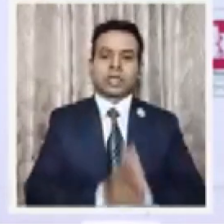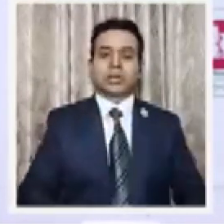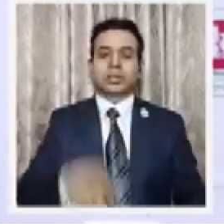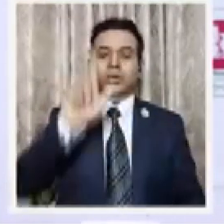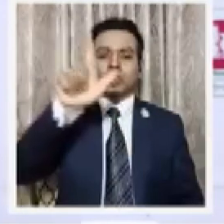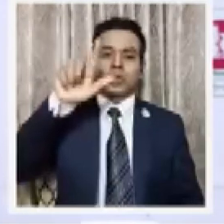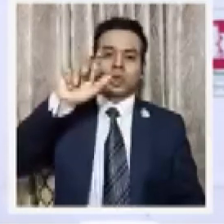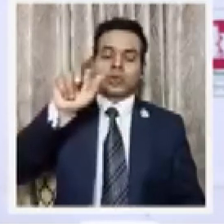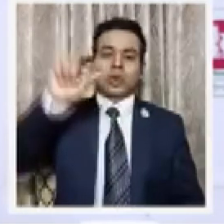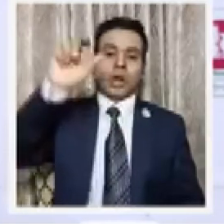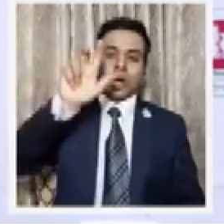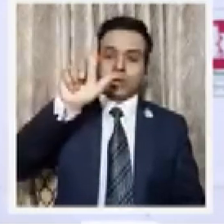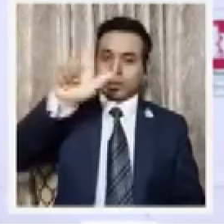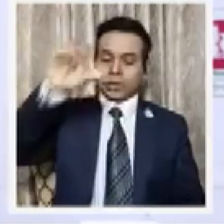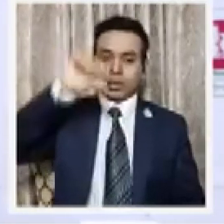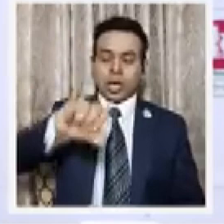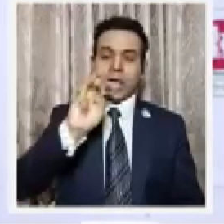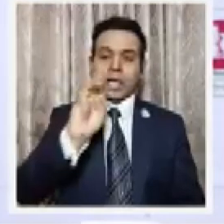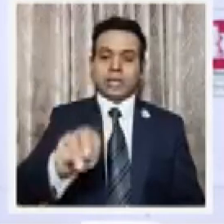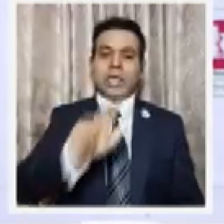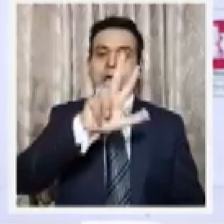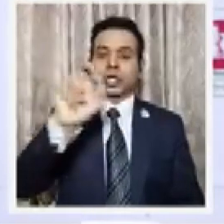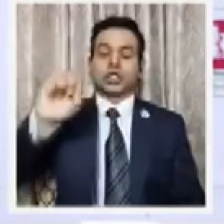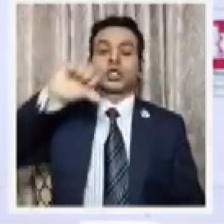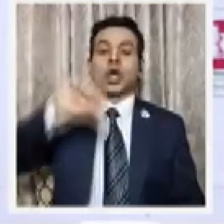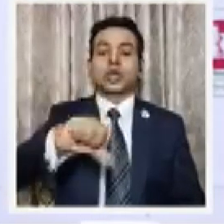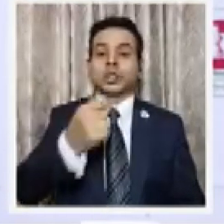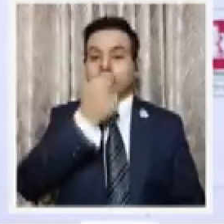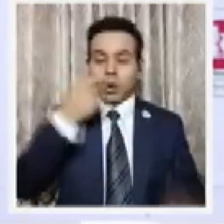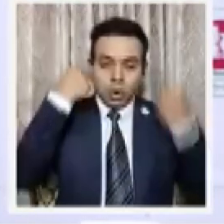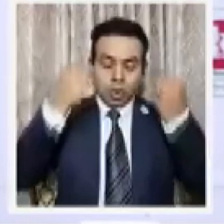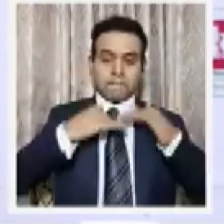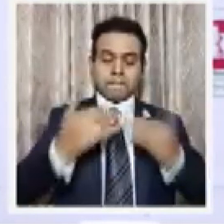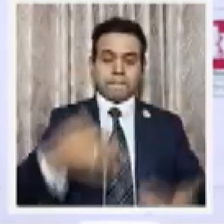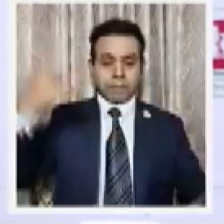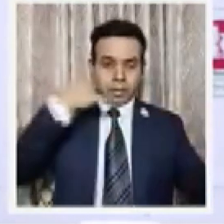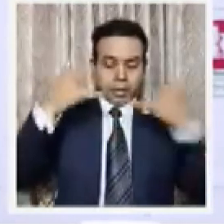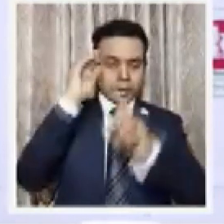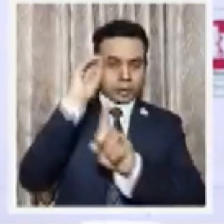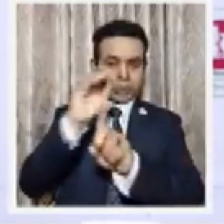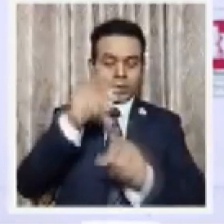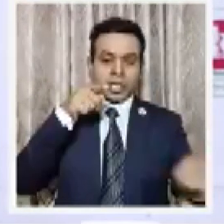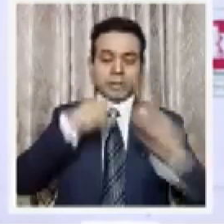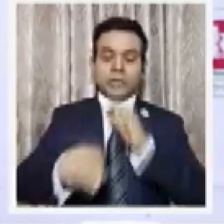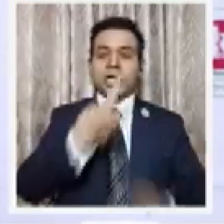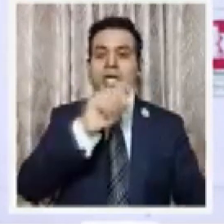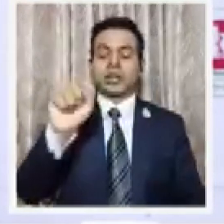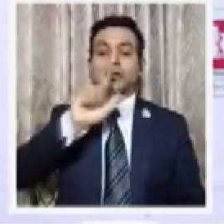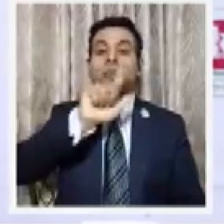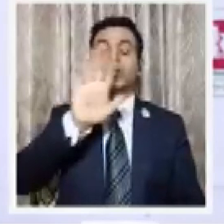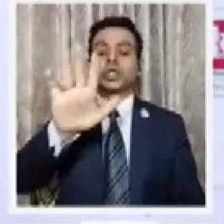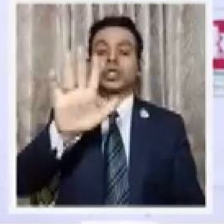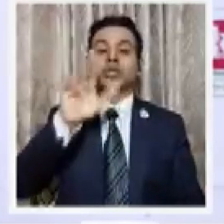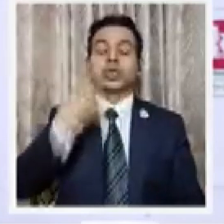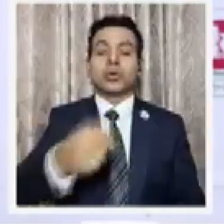কাউন্সেলিং এবং রেফারেল প্রদান করা হচ্ছে। এ সেন্টার থেকে এখন পর্যন্ত 79,809 জন গর্ভবতী মা ও শিশুকে